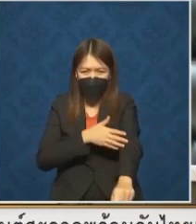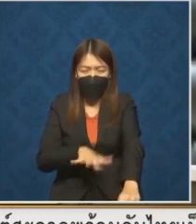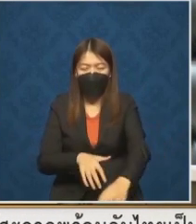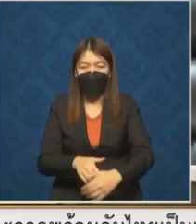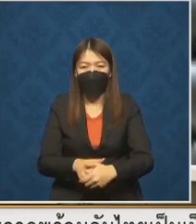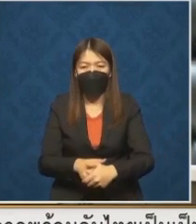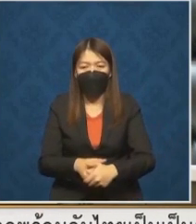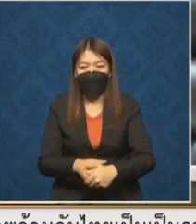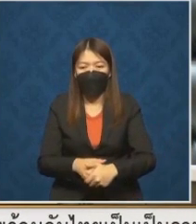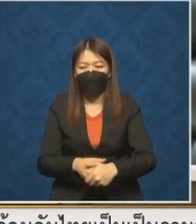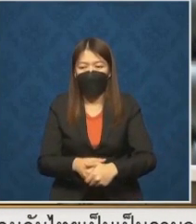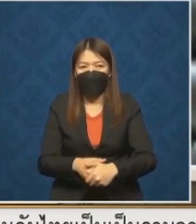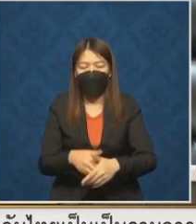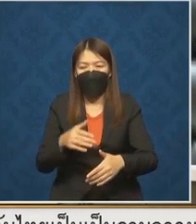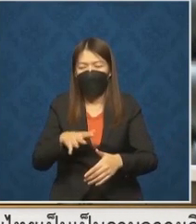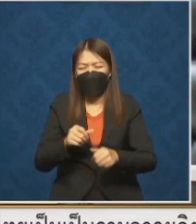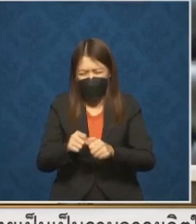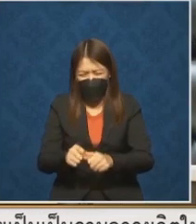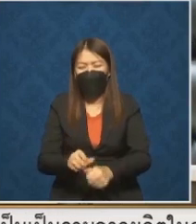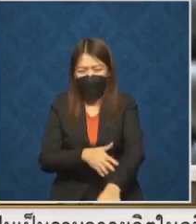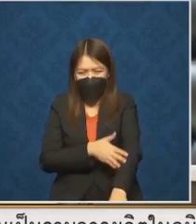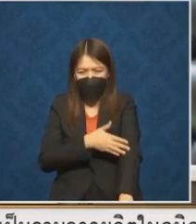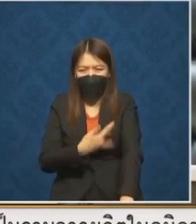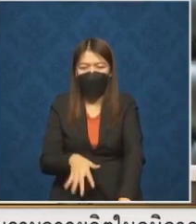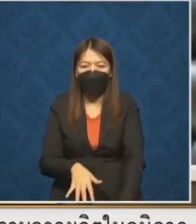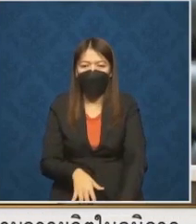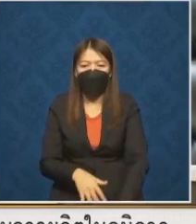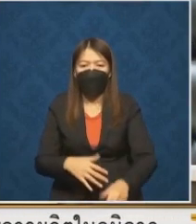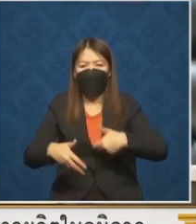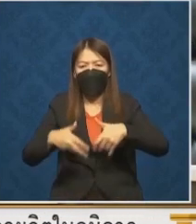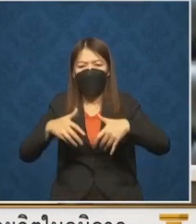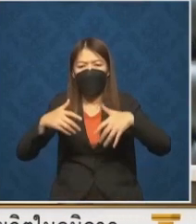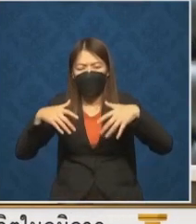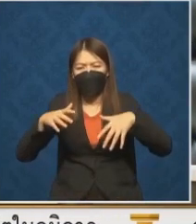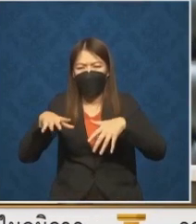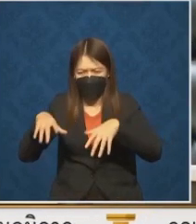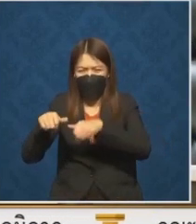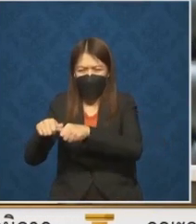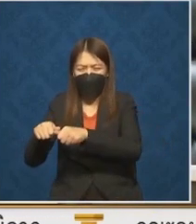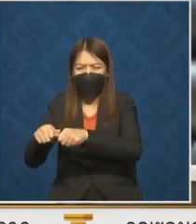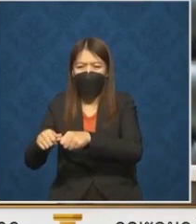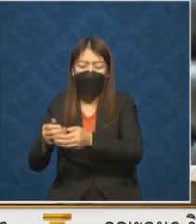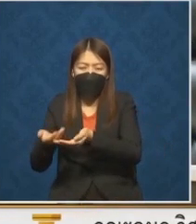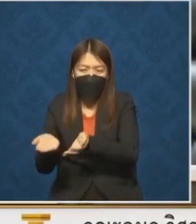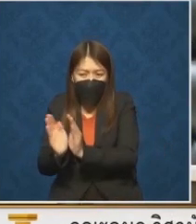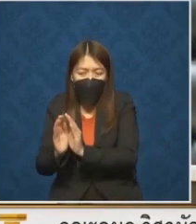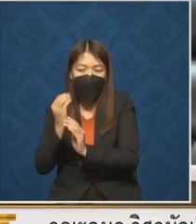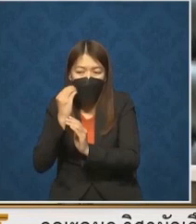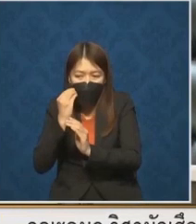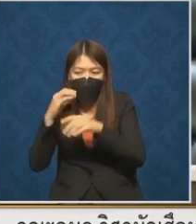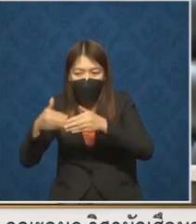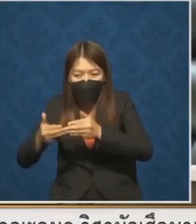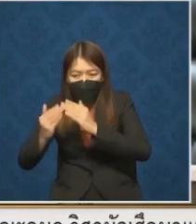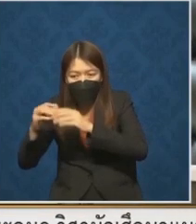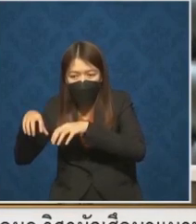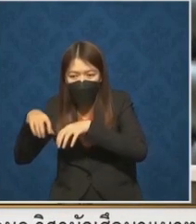จำนวนหนึ่งไม่แนทั้งหมดอยู่มาก่อนคือรดไปลกประชาชนแต่นายกก็ยง